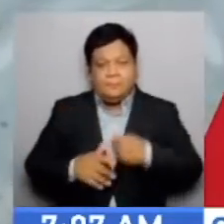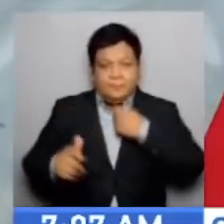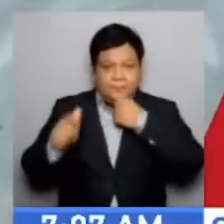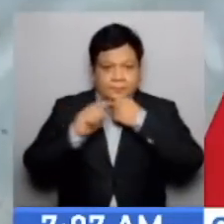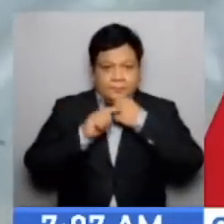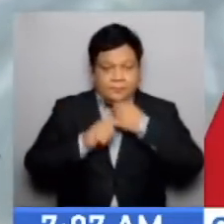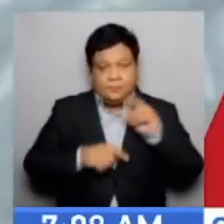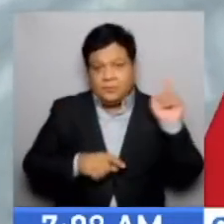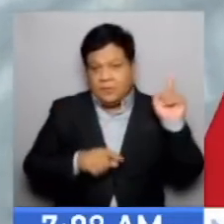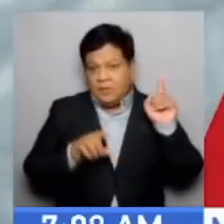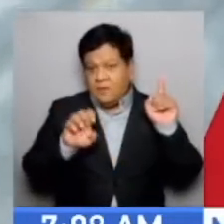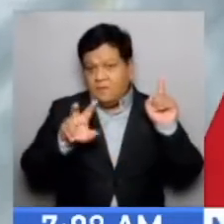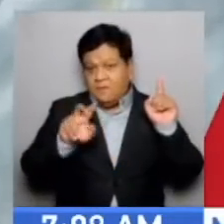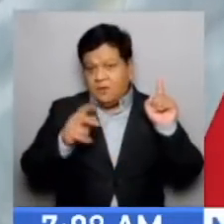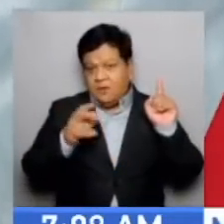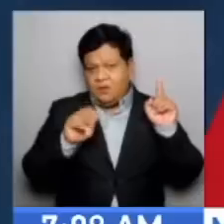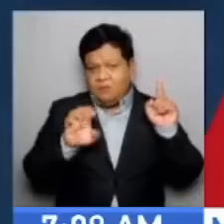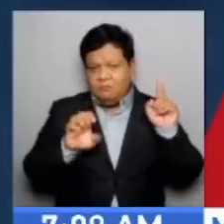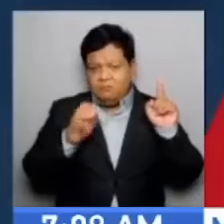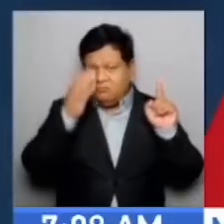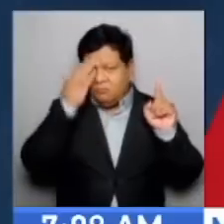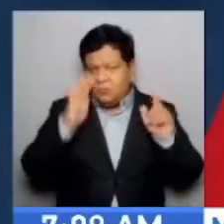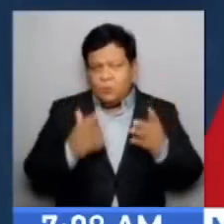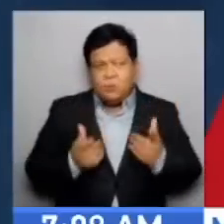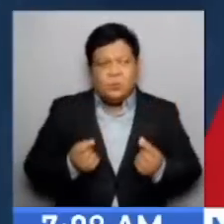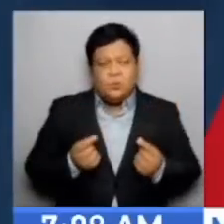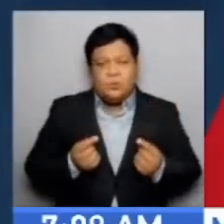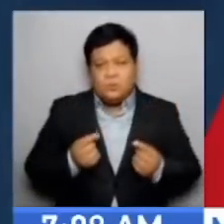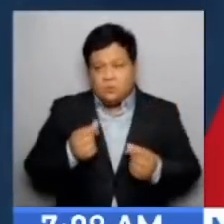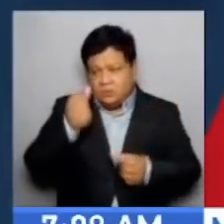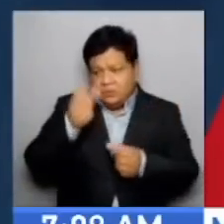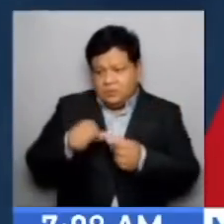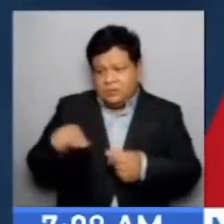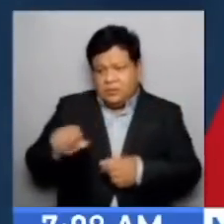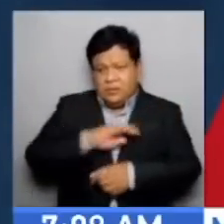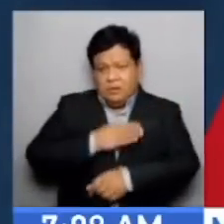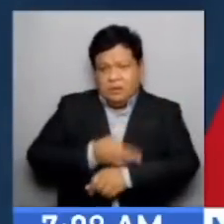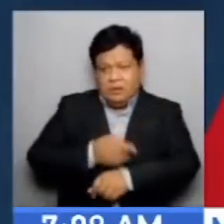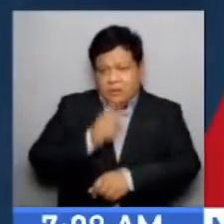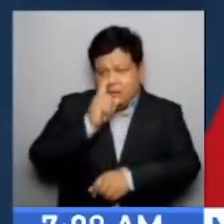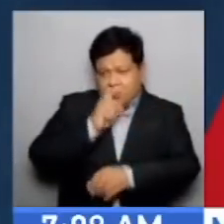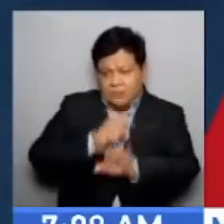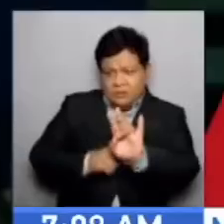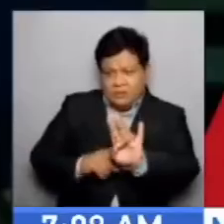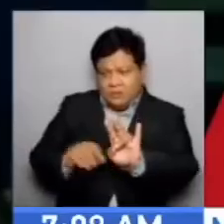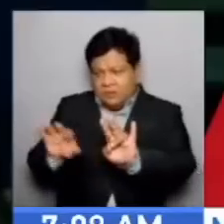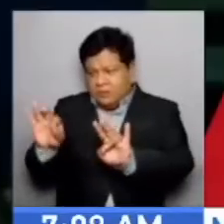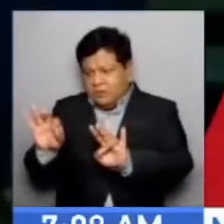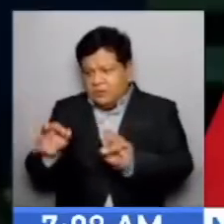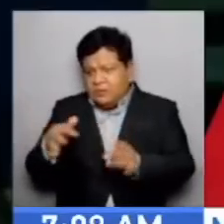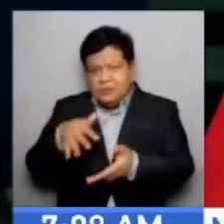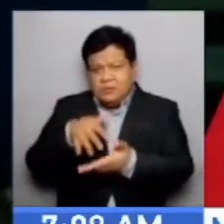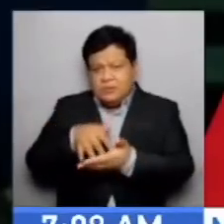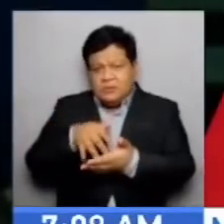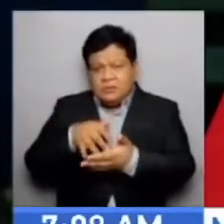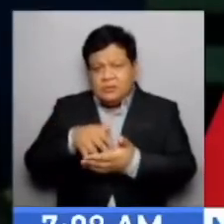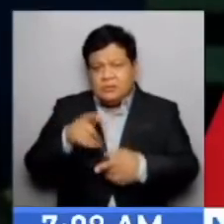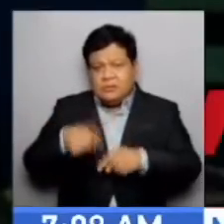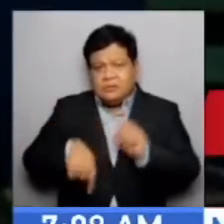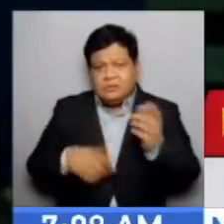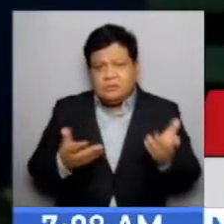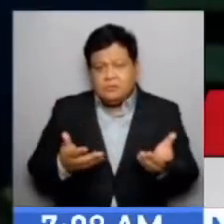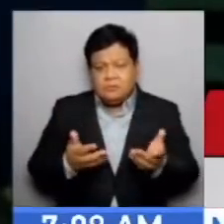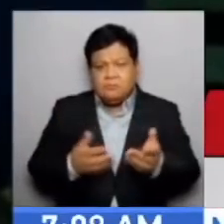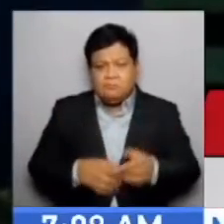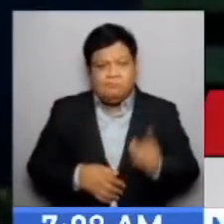muli. Inaalala niya ang 2 anak, edad 7 at 9, dahil hindi sila makakapag-aral sa ngayon. Mahirap po sir kasi matagal na